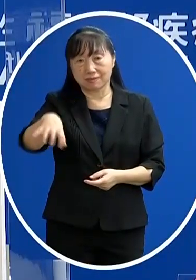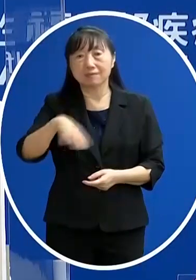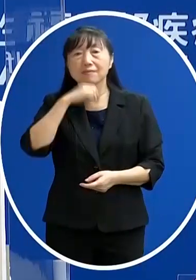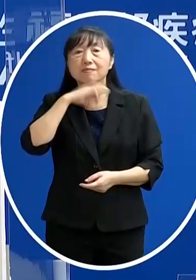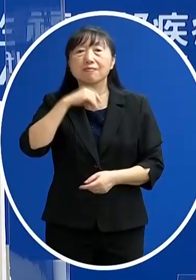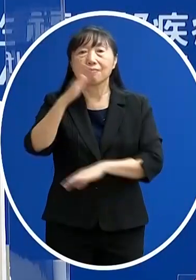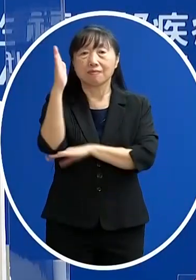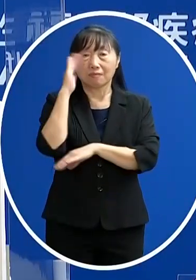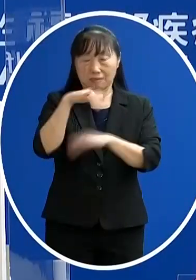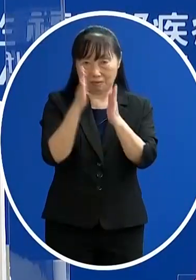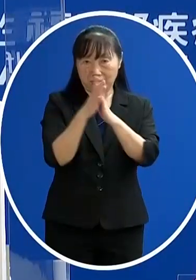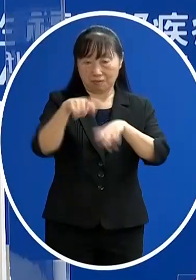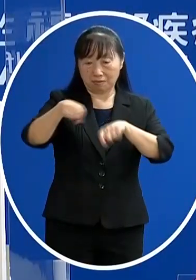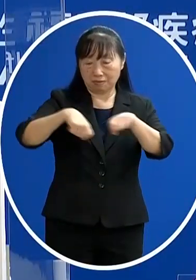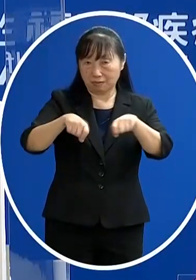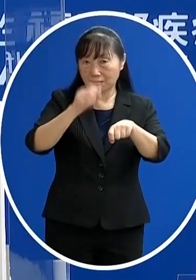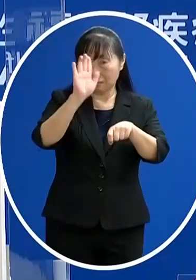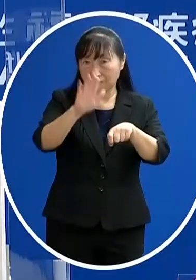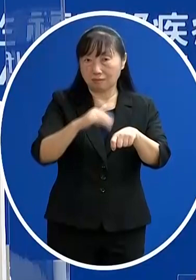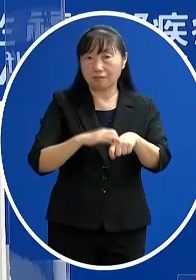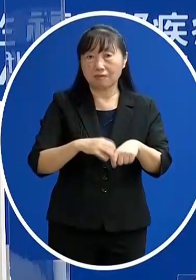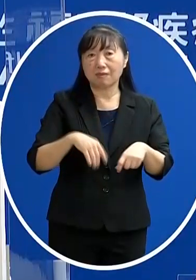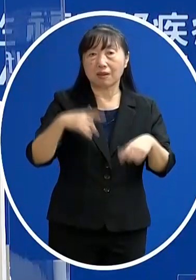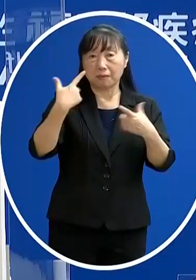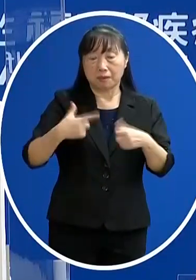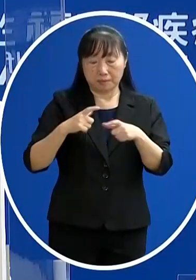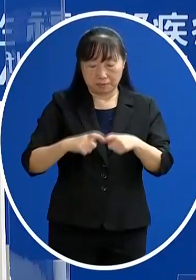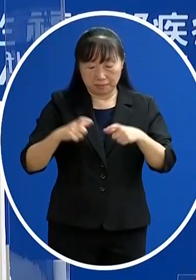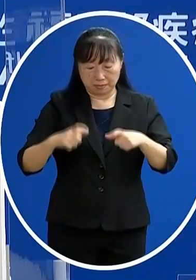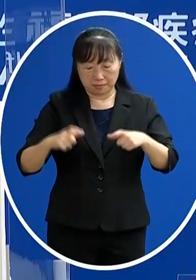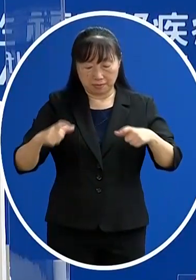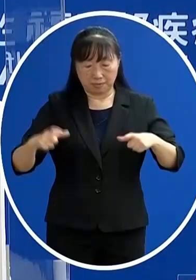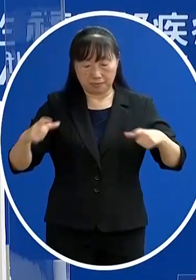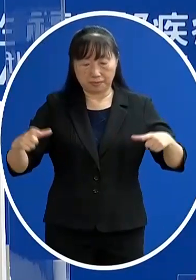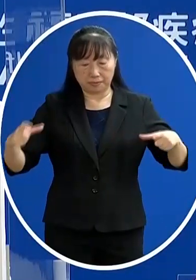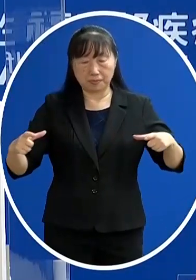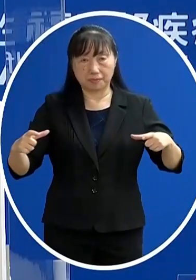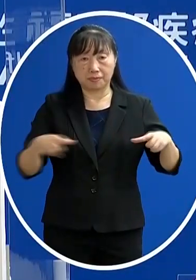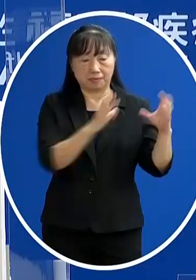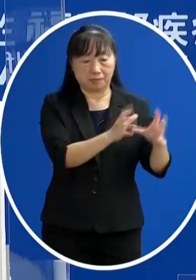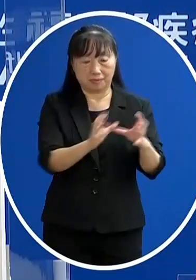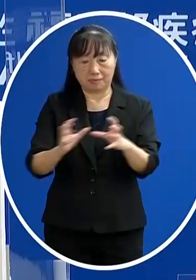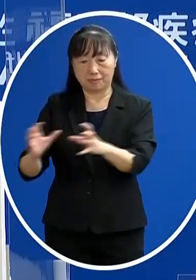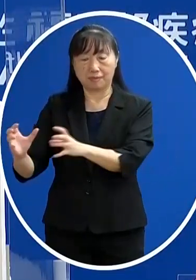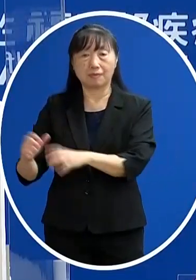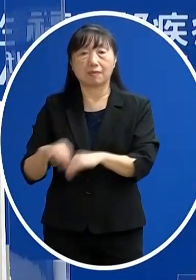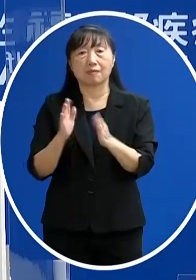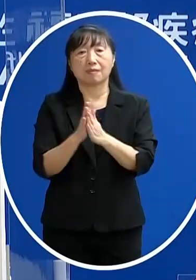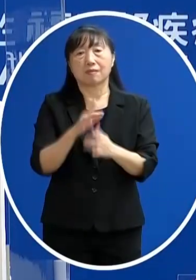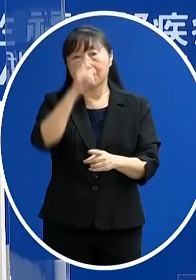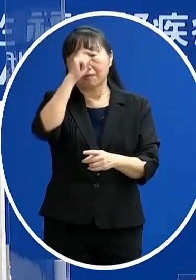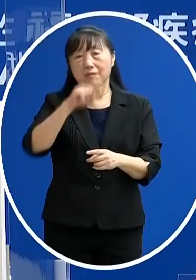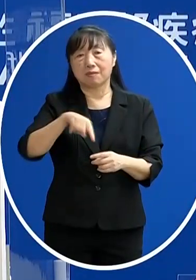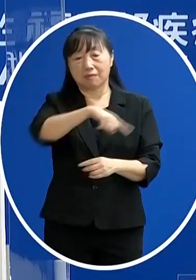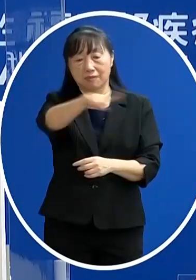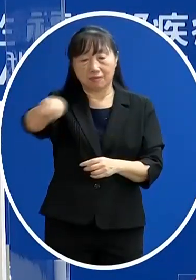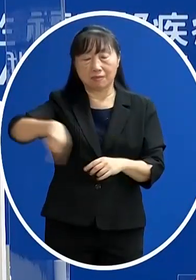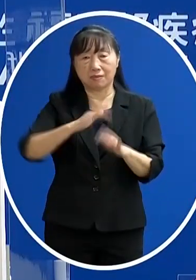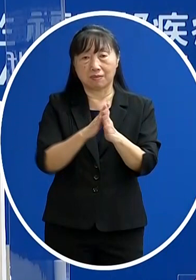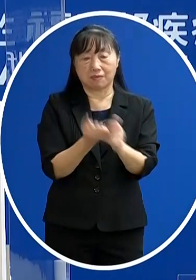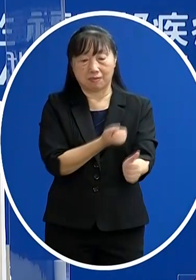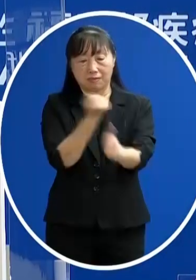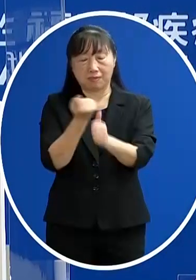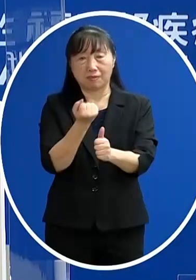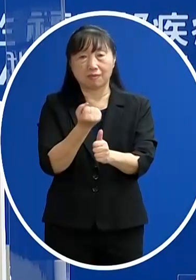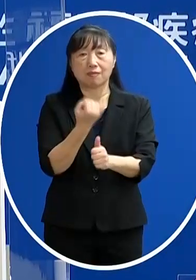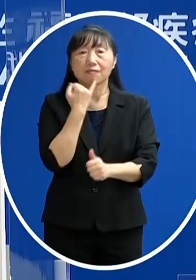划性的，那一波哈一圈一圈的就往外这来做，希望能够把整体的疫情能够利用筛